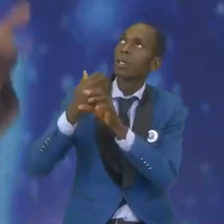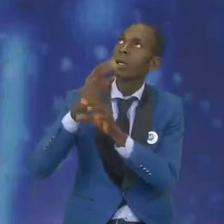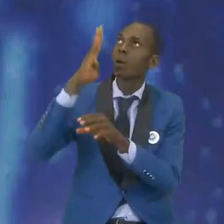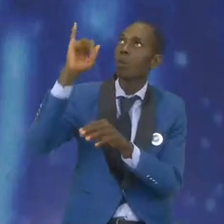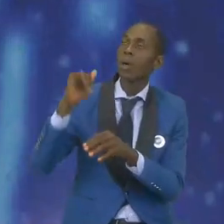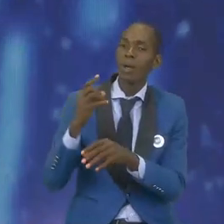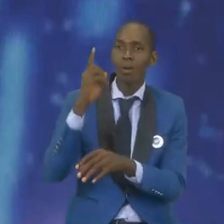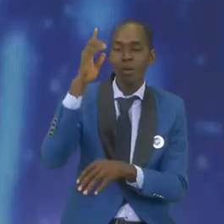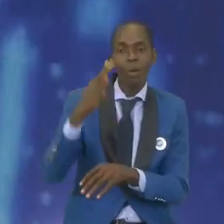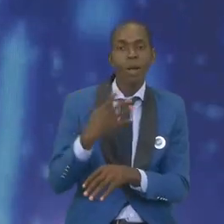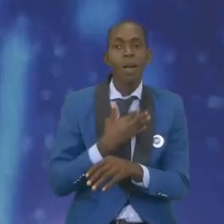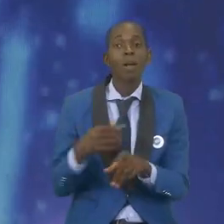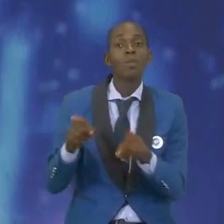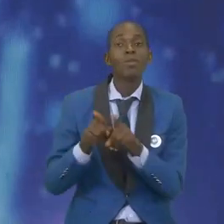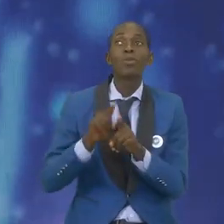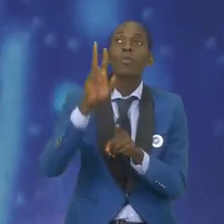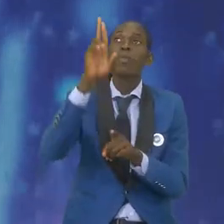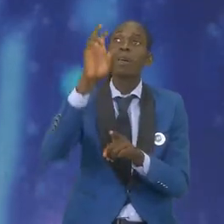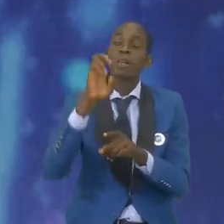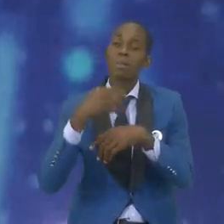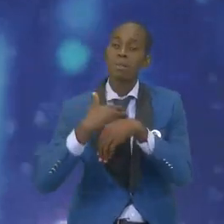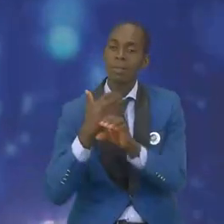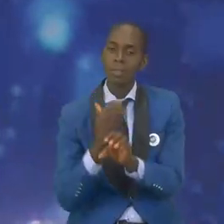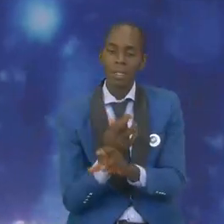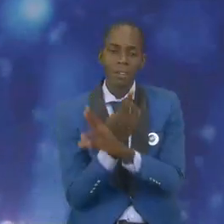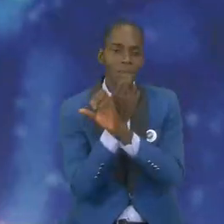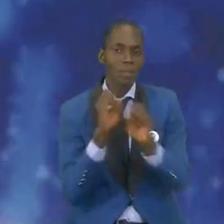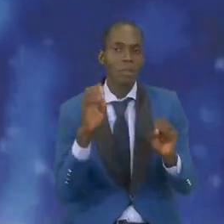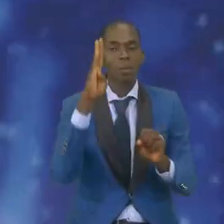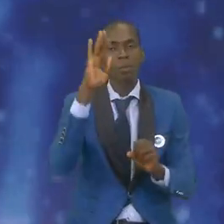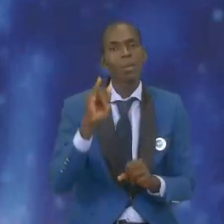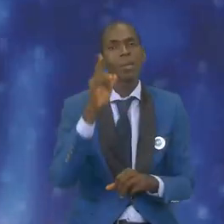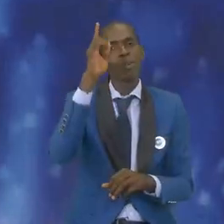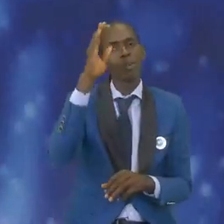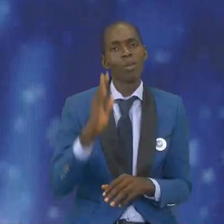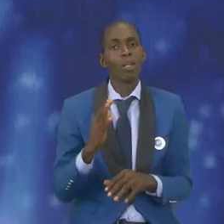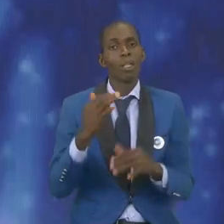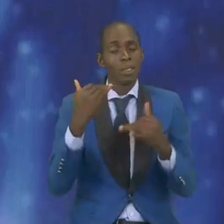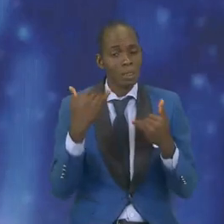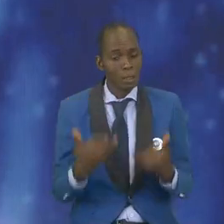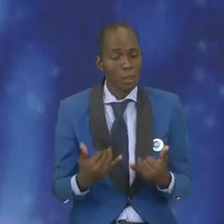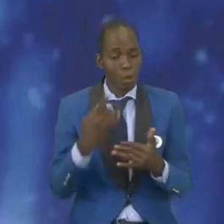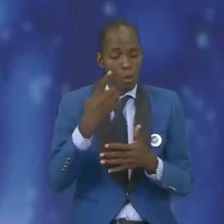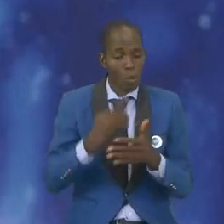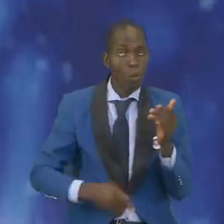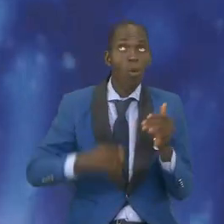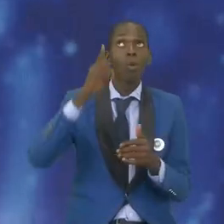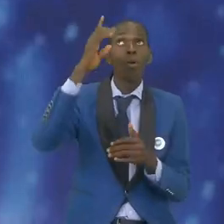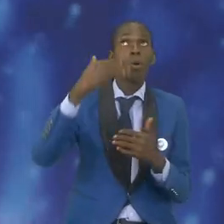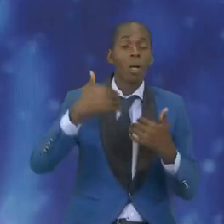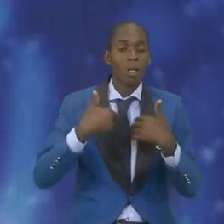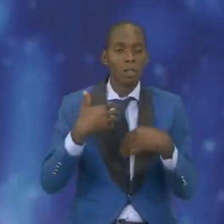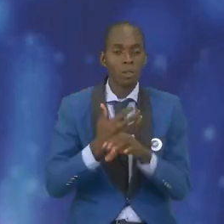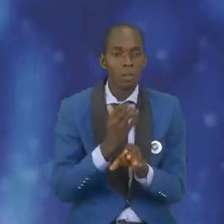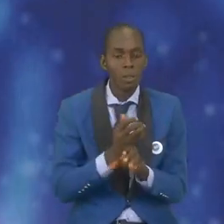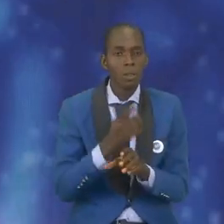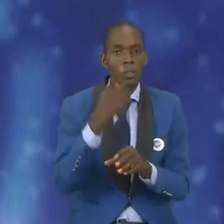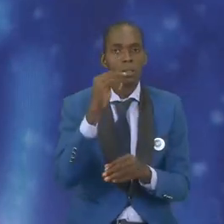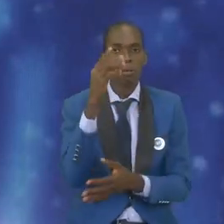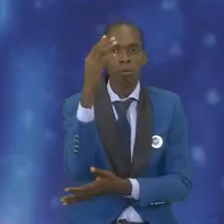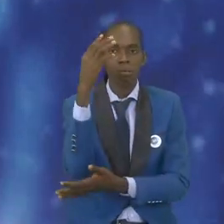essaies de lancer quelque chose contre lui a été créé par Dieu. Et même recréé, racheté par Dieu. Et maintenant, ce